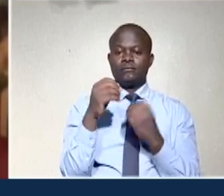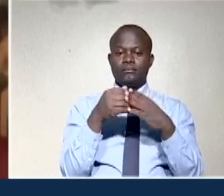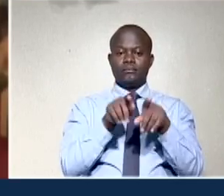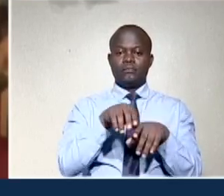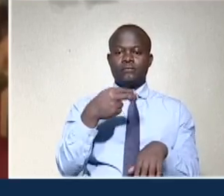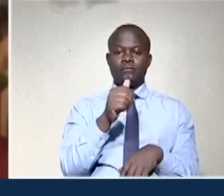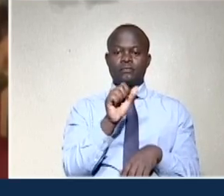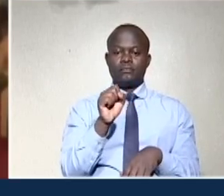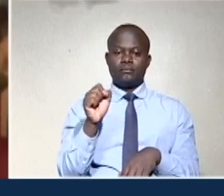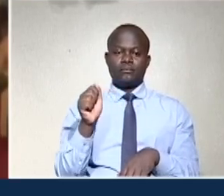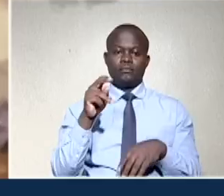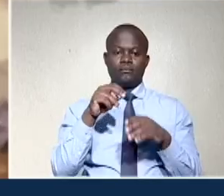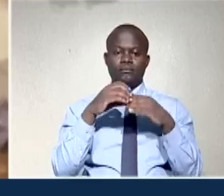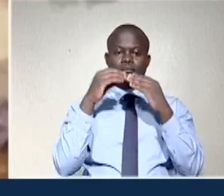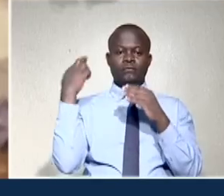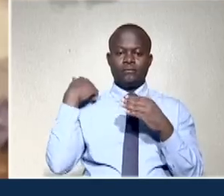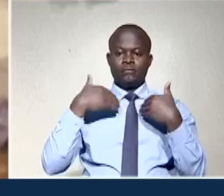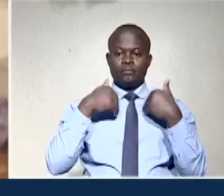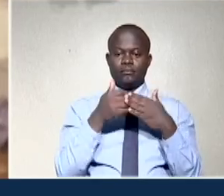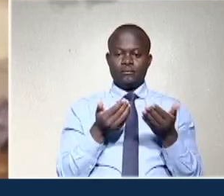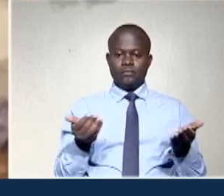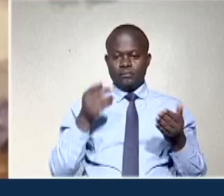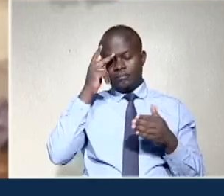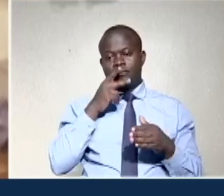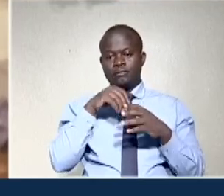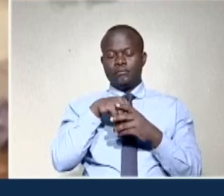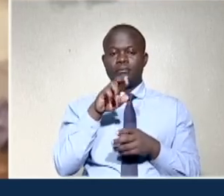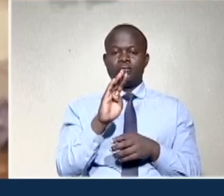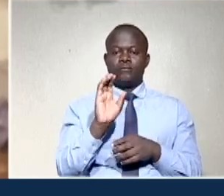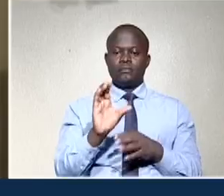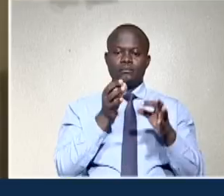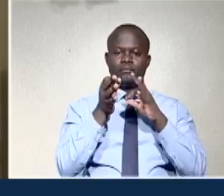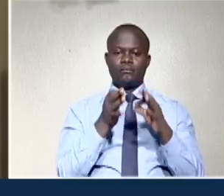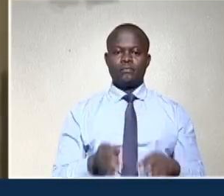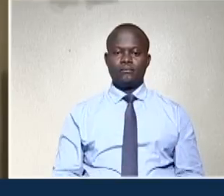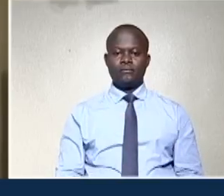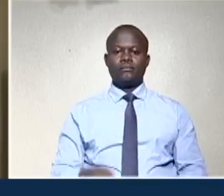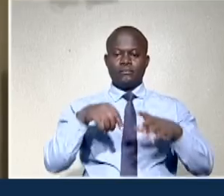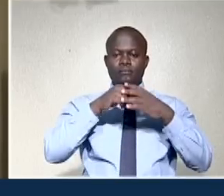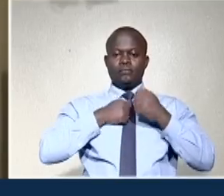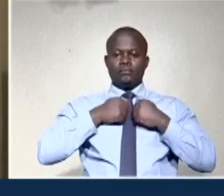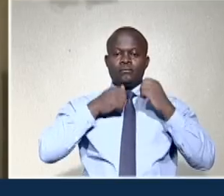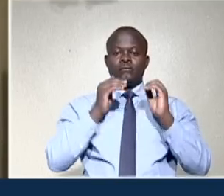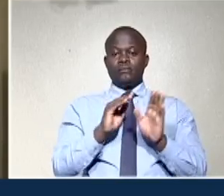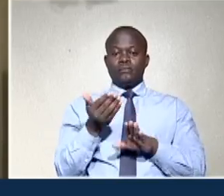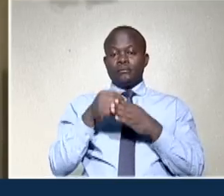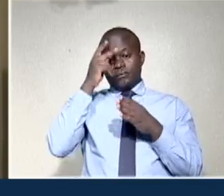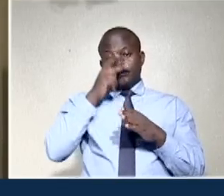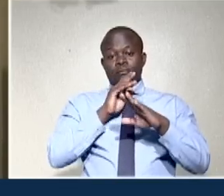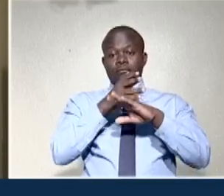Bumana umuyobozi w'agateganyo ushinzwe ubuzima bw'umwana n'umubyeyi muri RBC abivuga Hano mu Rwanda impfu z'ababyeyi zigeze